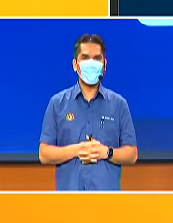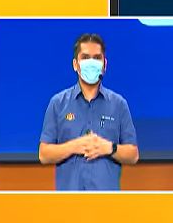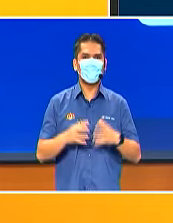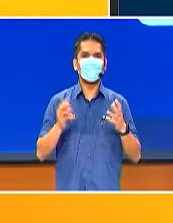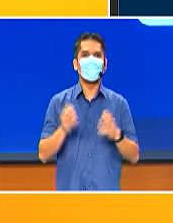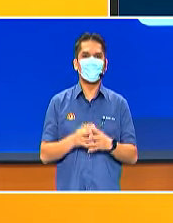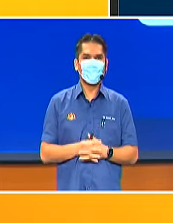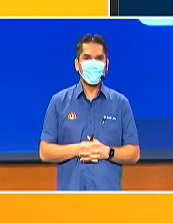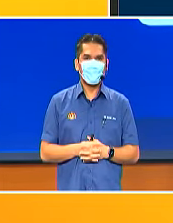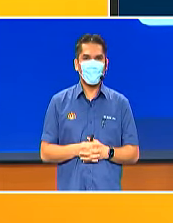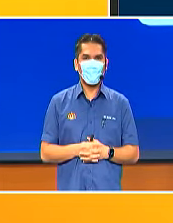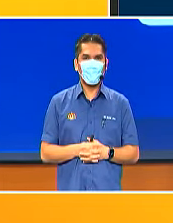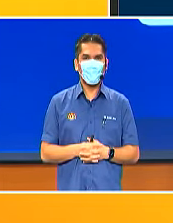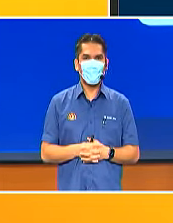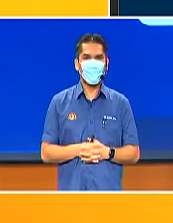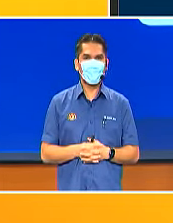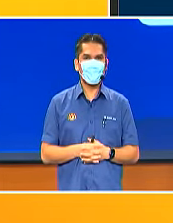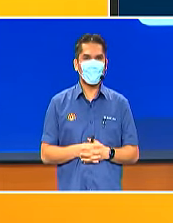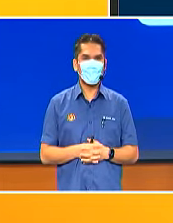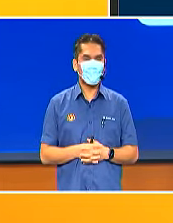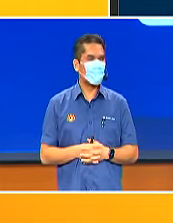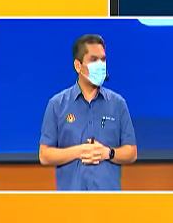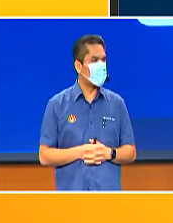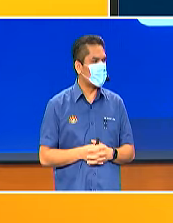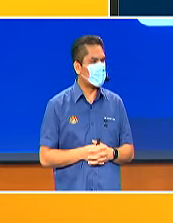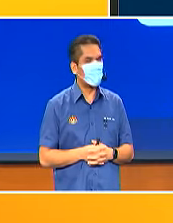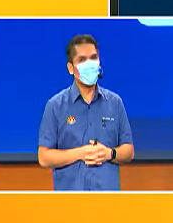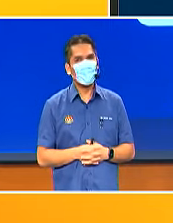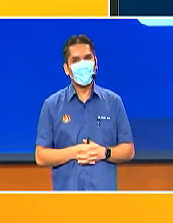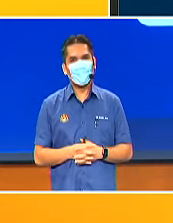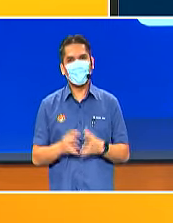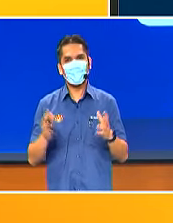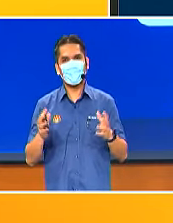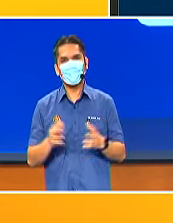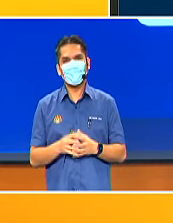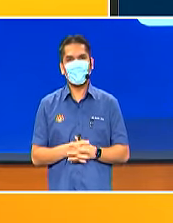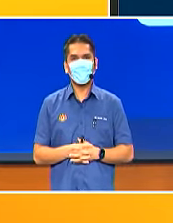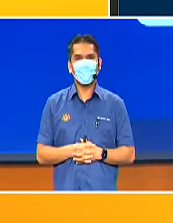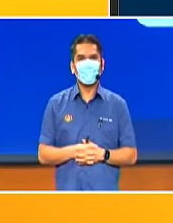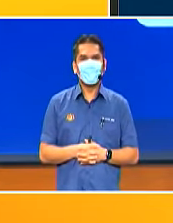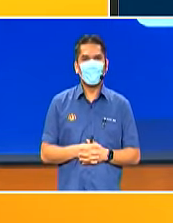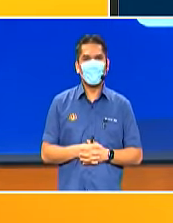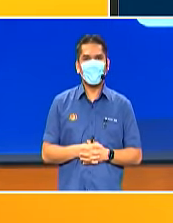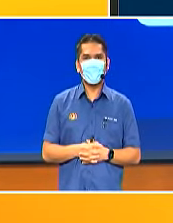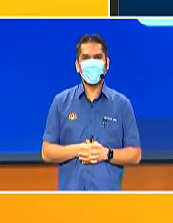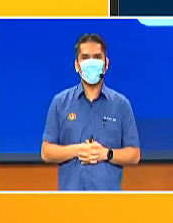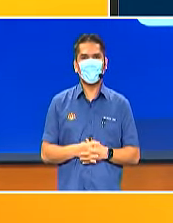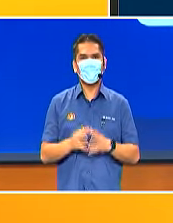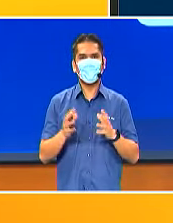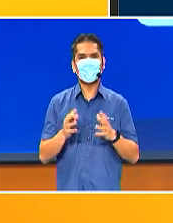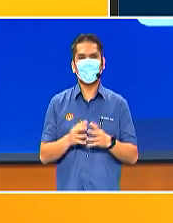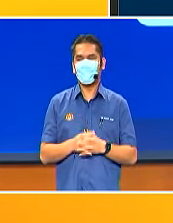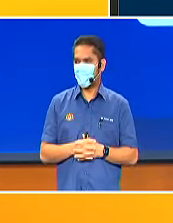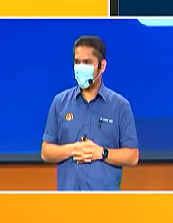laksanakan di sepanjang tempoh pelaksanaan SPM 2020 ke akhir sekali saya akan memberi sedikit